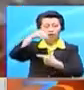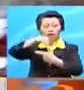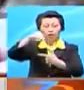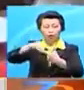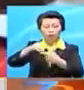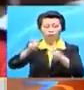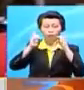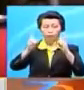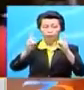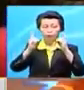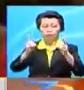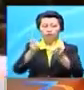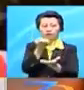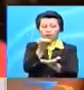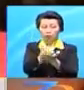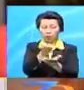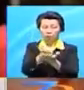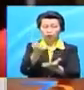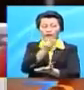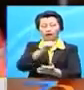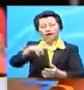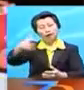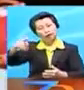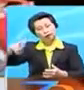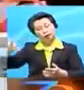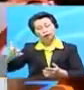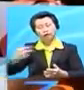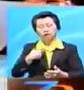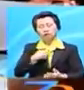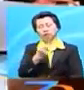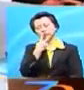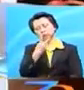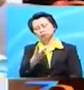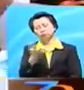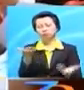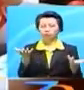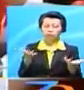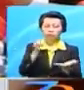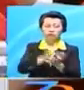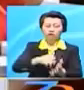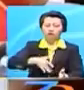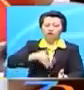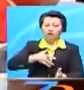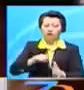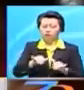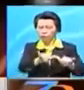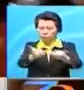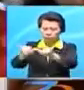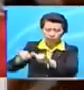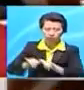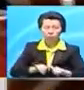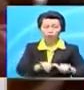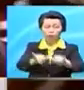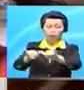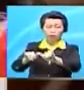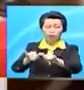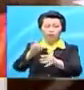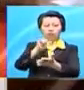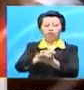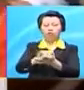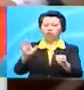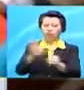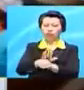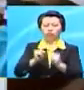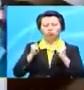ataupun pendidikan, ekonomi dan lain-lain aspek memperlihatkan bahawa rasa kebersamaan itu